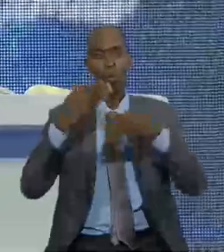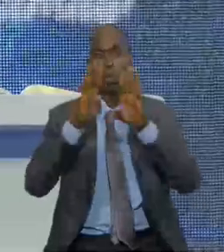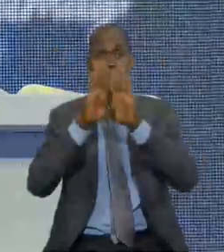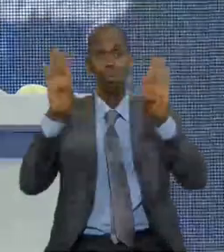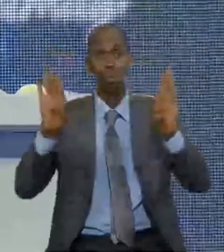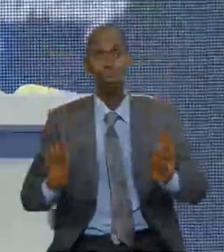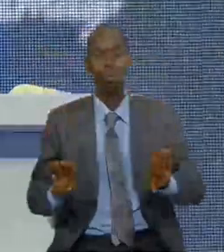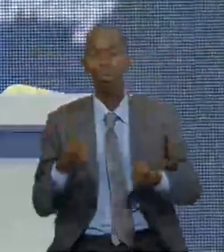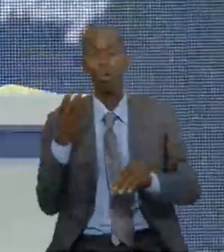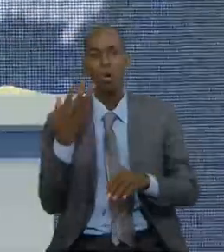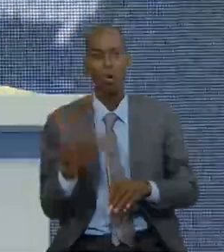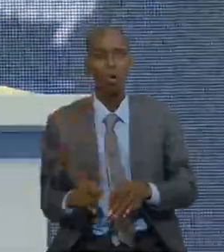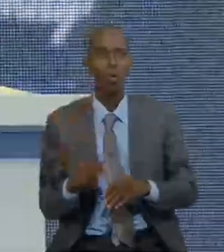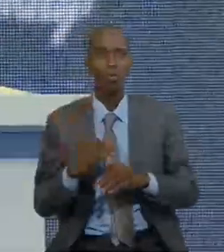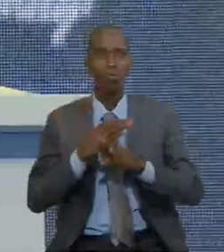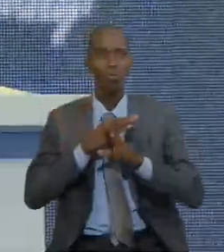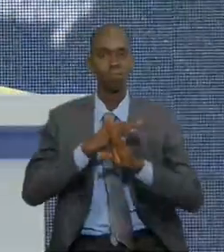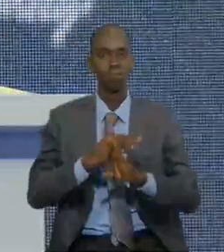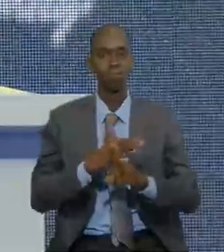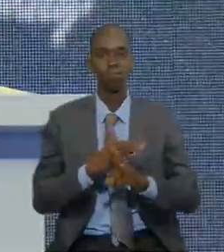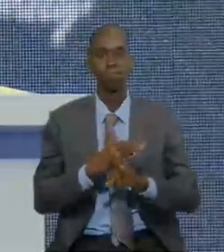séparation limitée